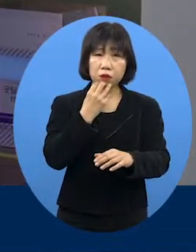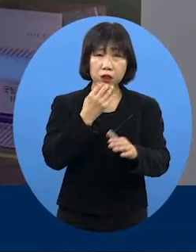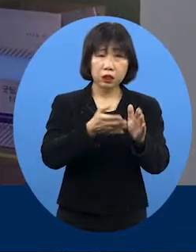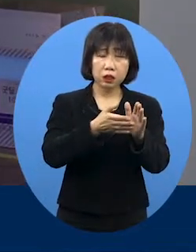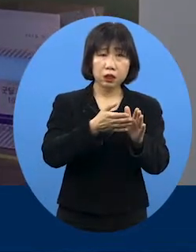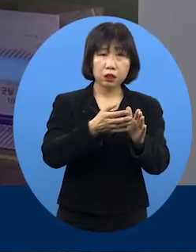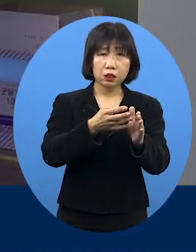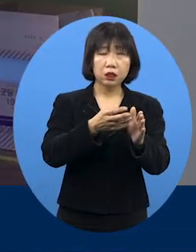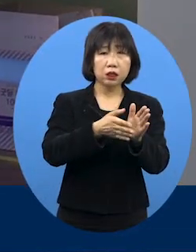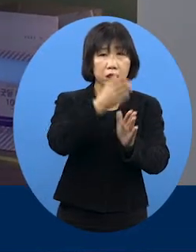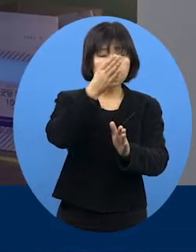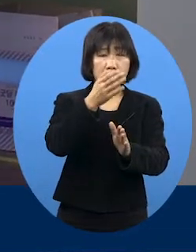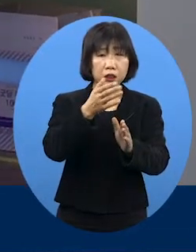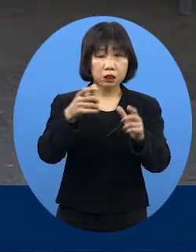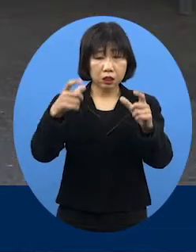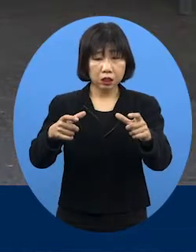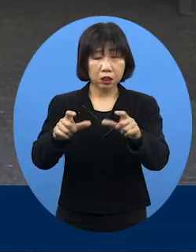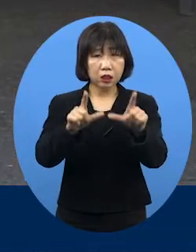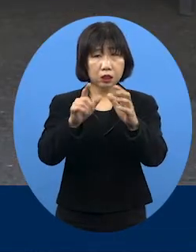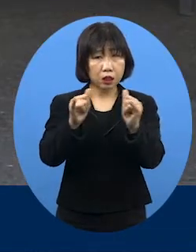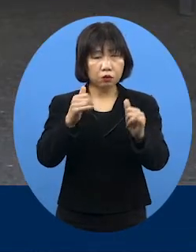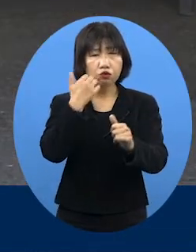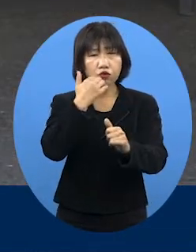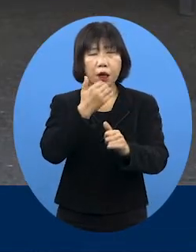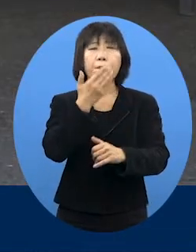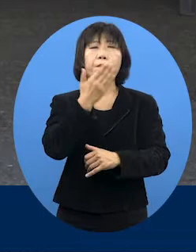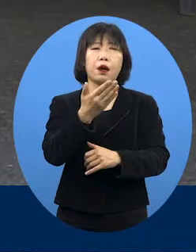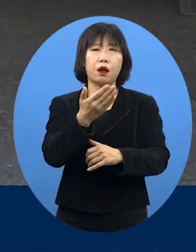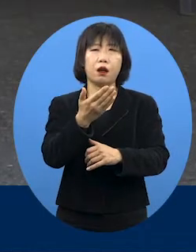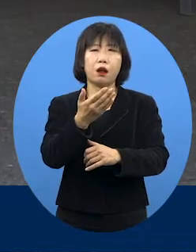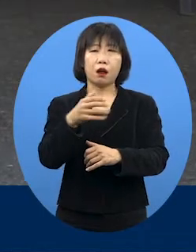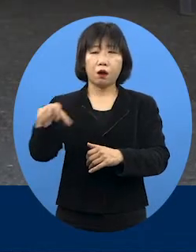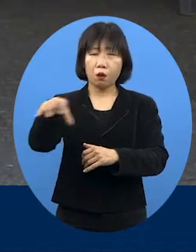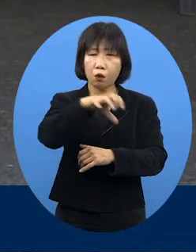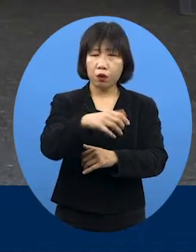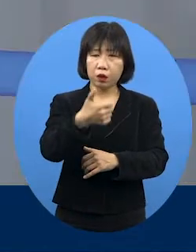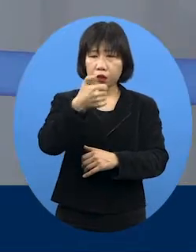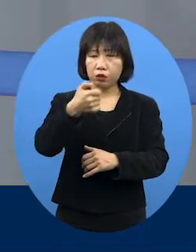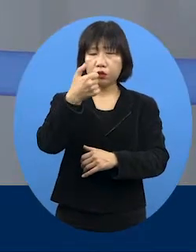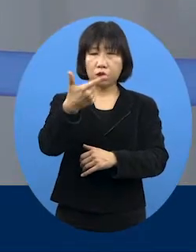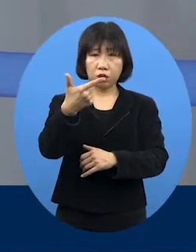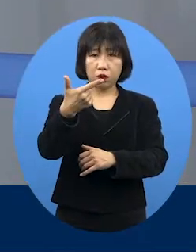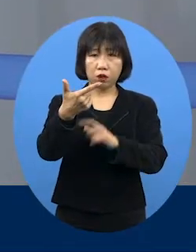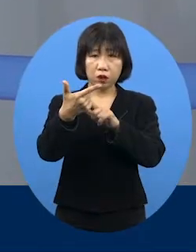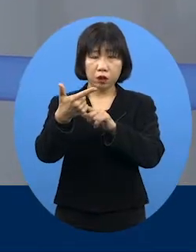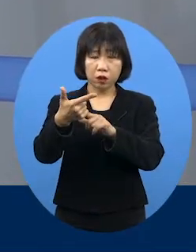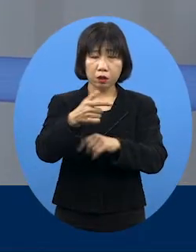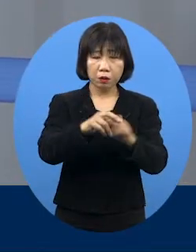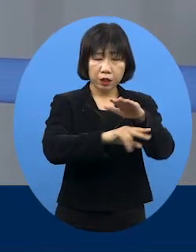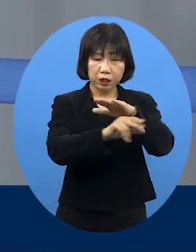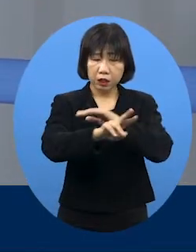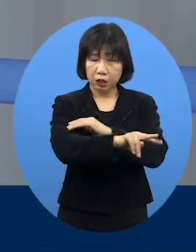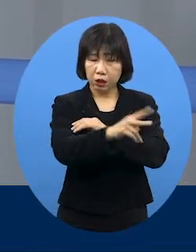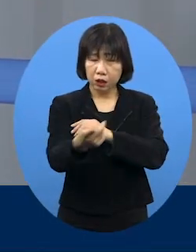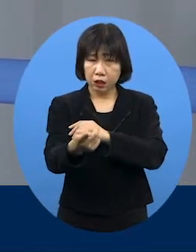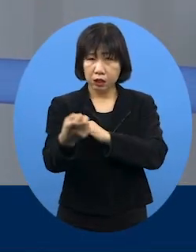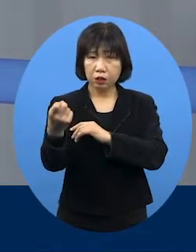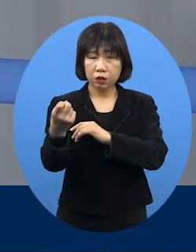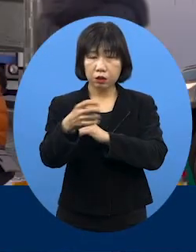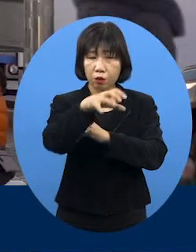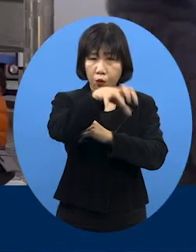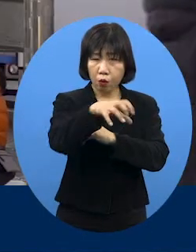증상 유무와 상관없이 무료로 검사를 받을 수 있는 임시 3배 검사 소신 6개소 는 주요 환상